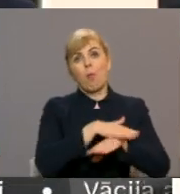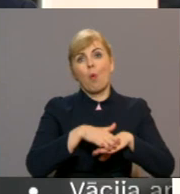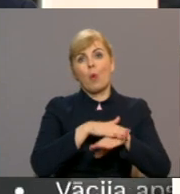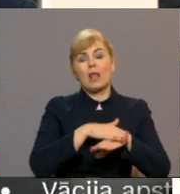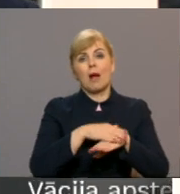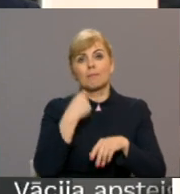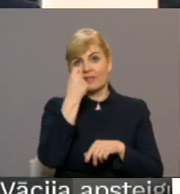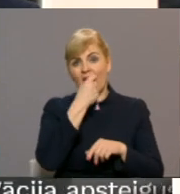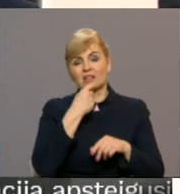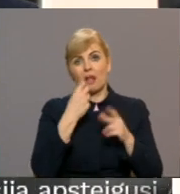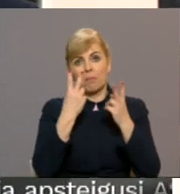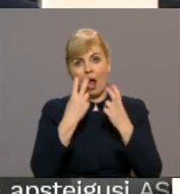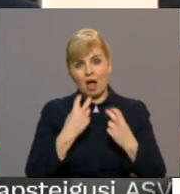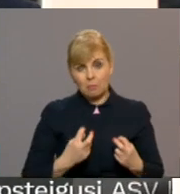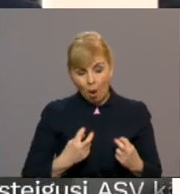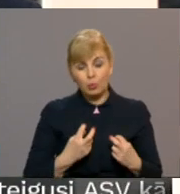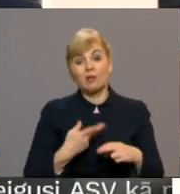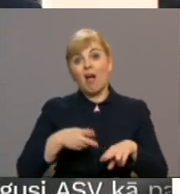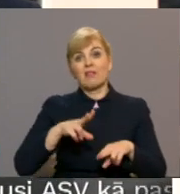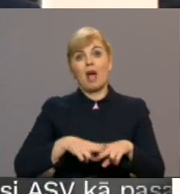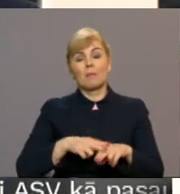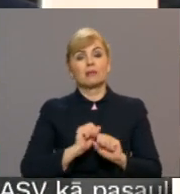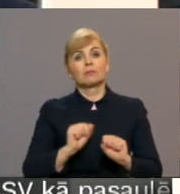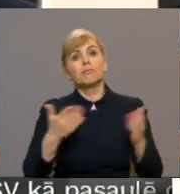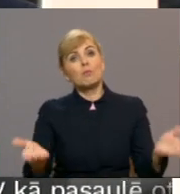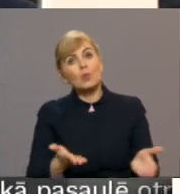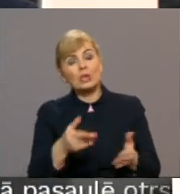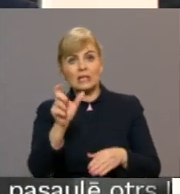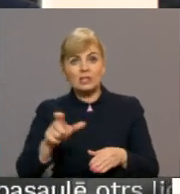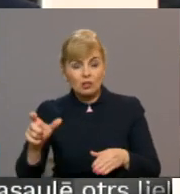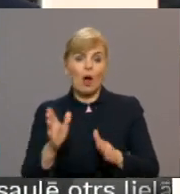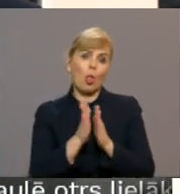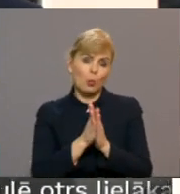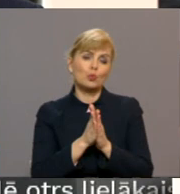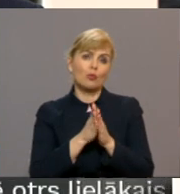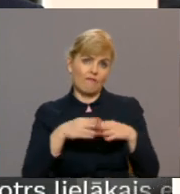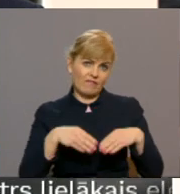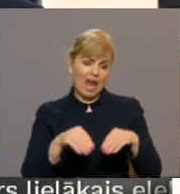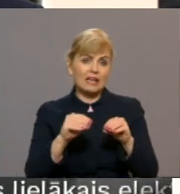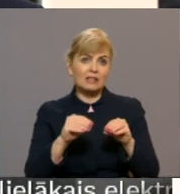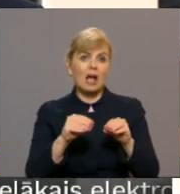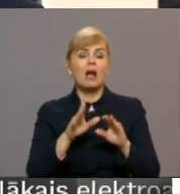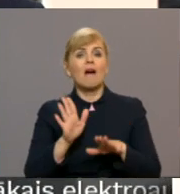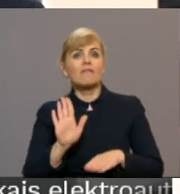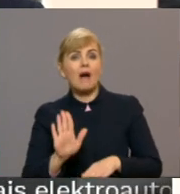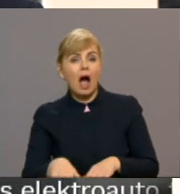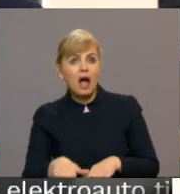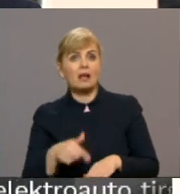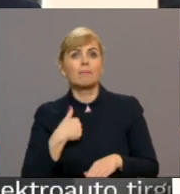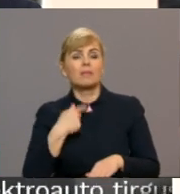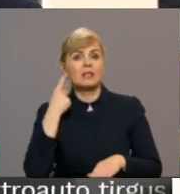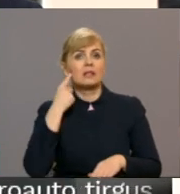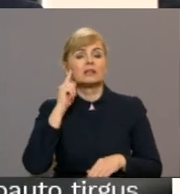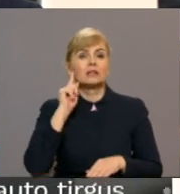Un tādējādi pēc iespējas mudināt cilvēku šo lietu izdarīt, lai mēs varam